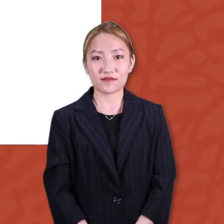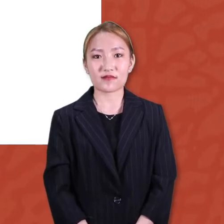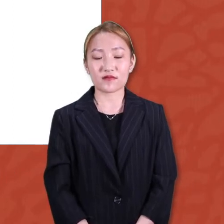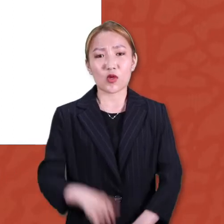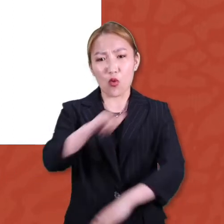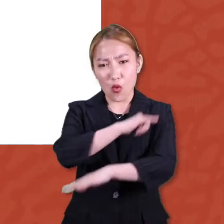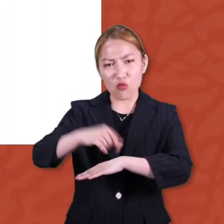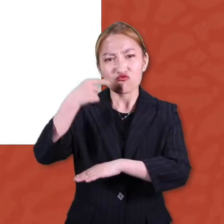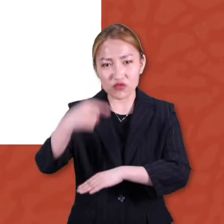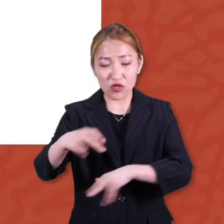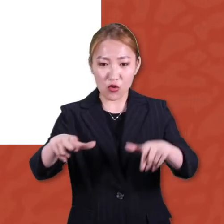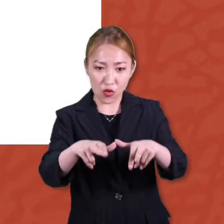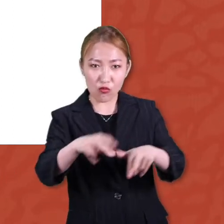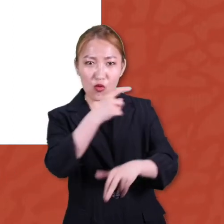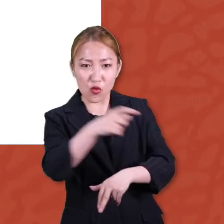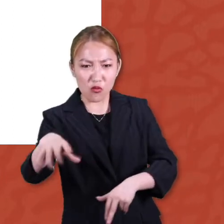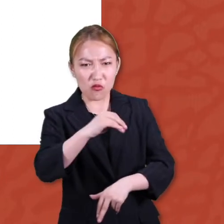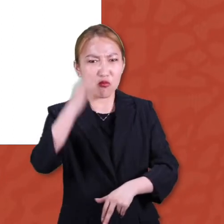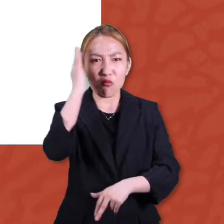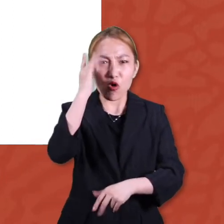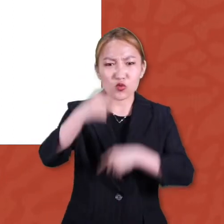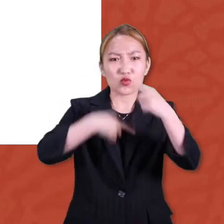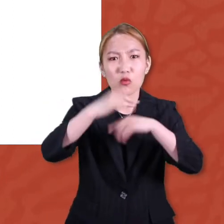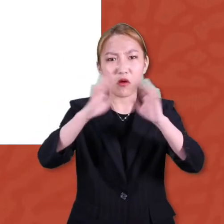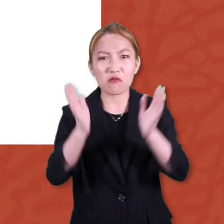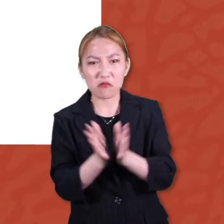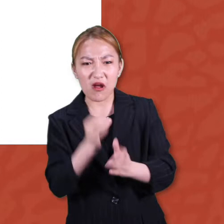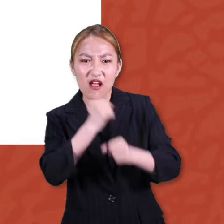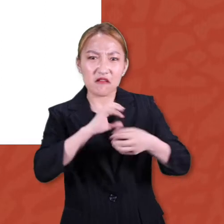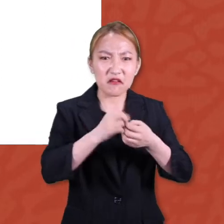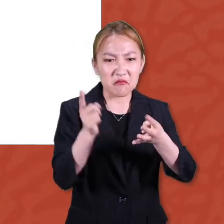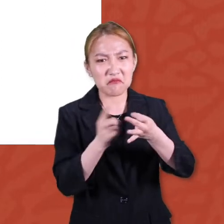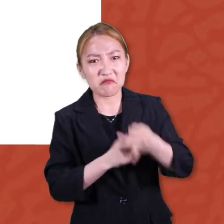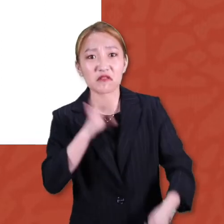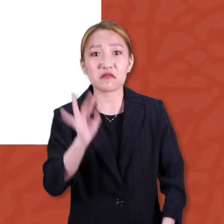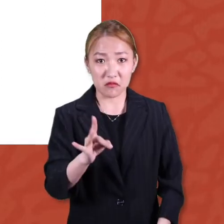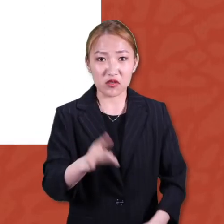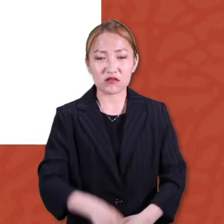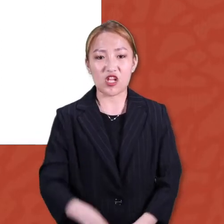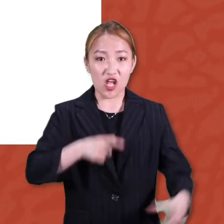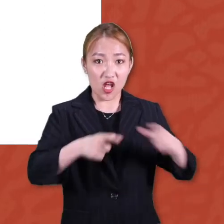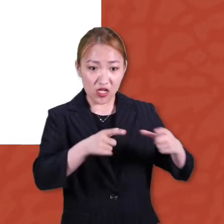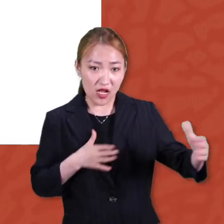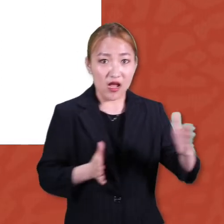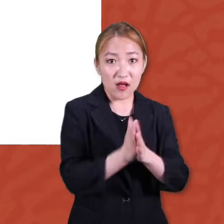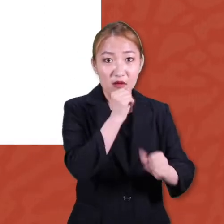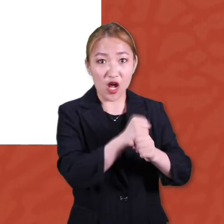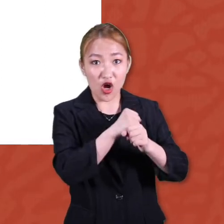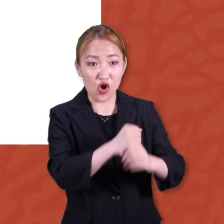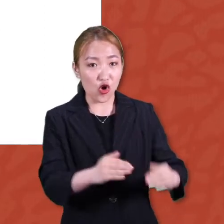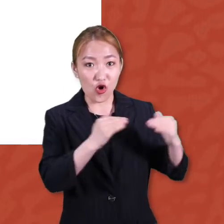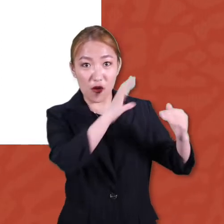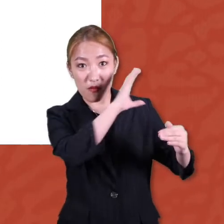Тухайн улсын хөгжлийн бэрхшээлийн талаарх бодлогын гүйцэтгэлийг хэрхэн хэмждэг вэ? Эдийн засгийн хамтын ажиллагаа хөгжлийн байгууллага нь